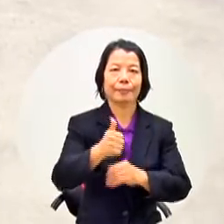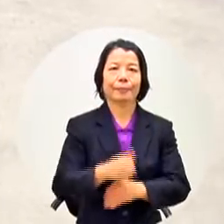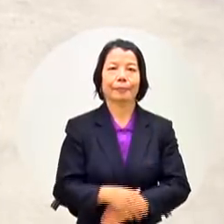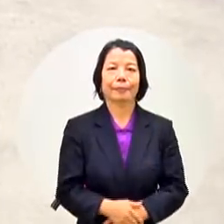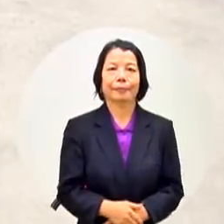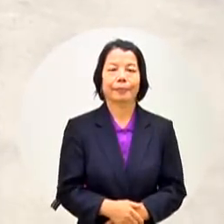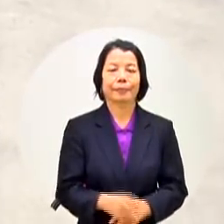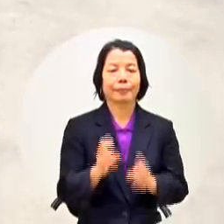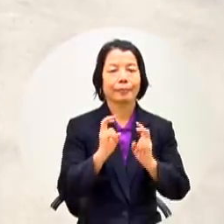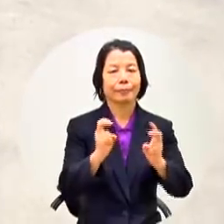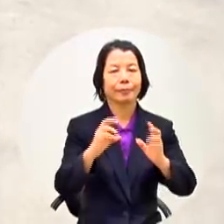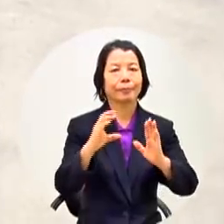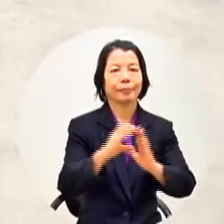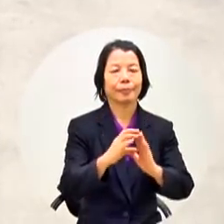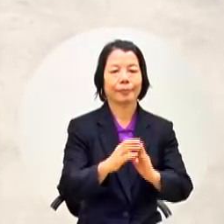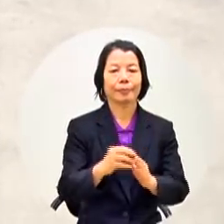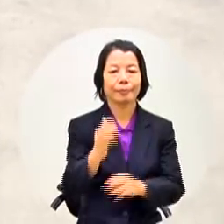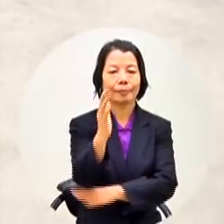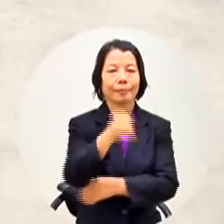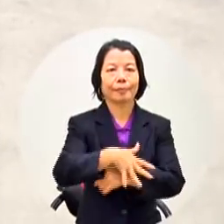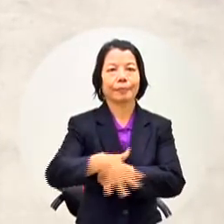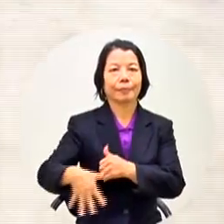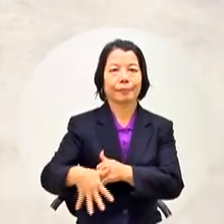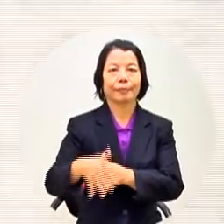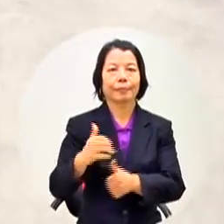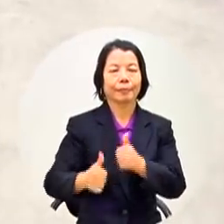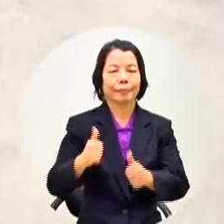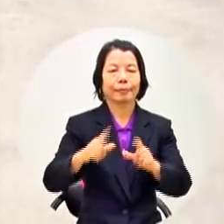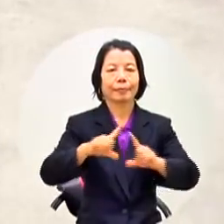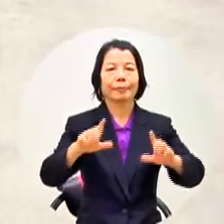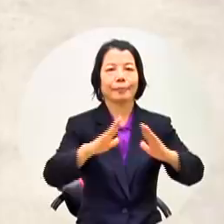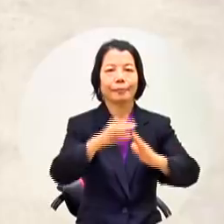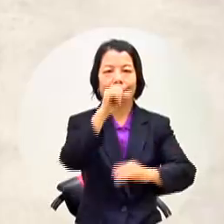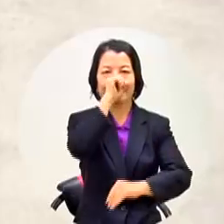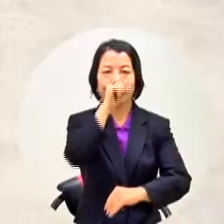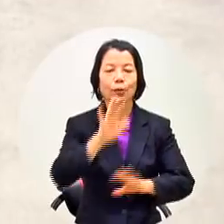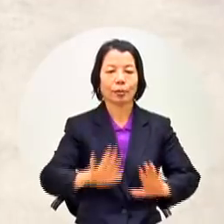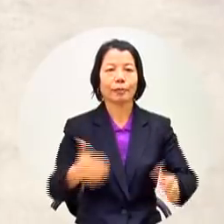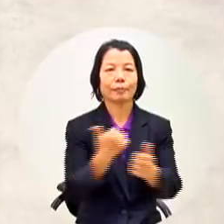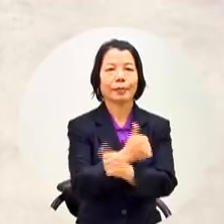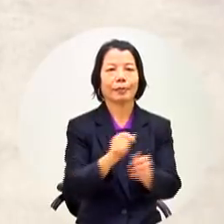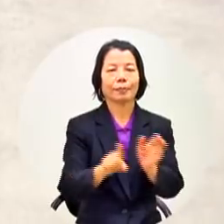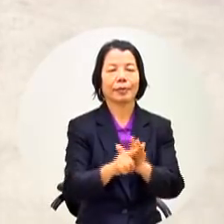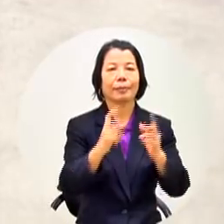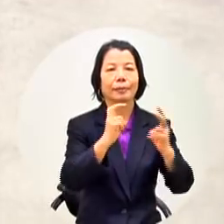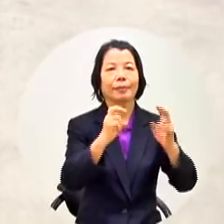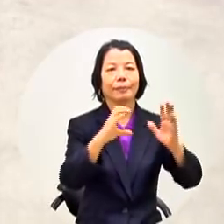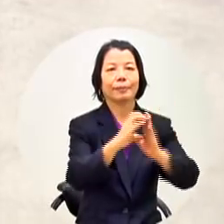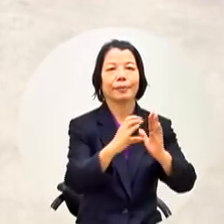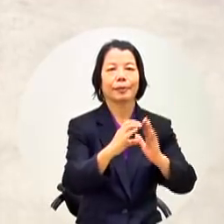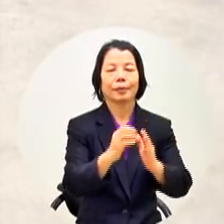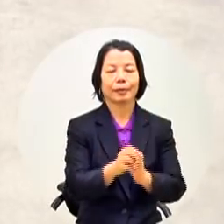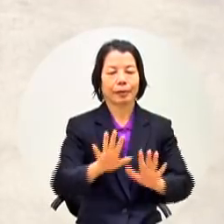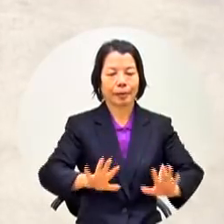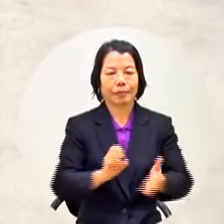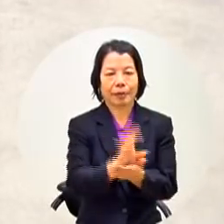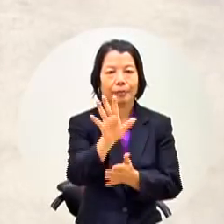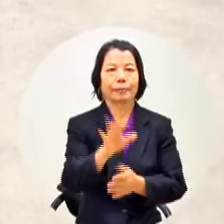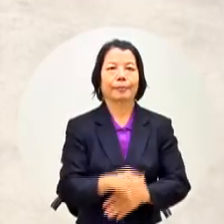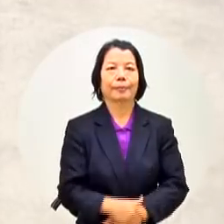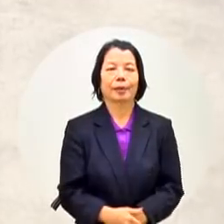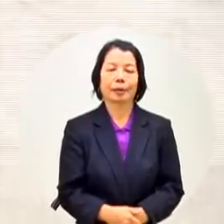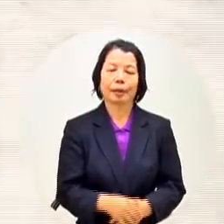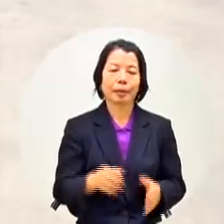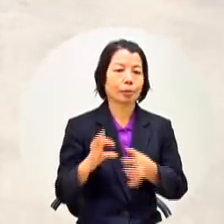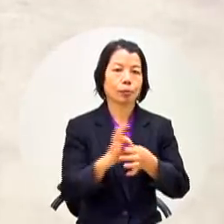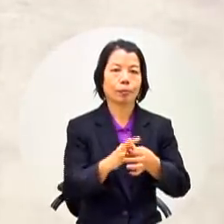些同仁，大家好。那今天由我来代表捷运局，为各位做有关轻轨捷运二阶续建含车厢购